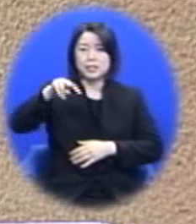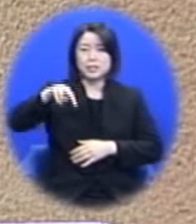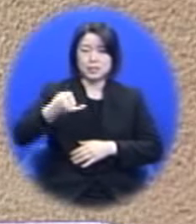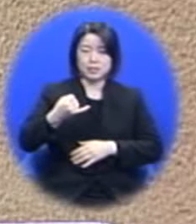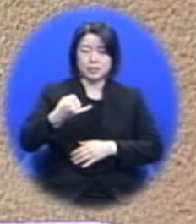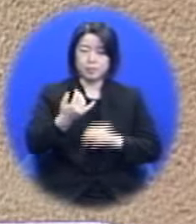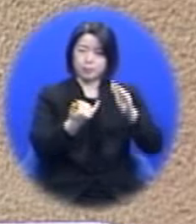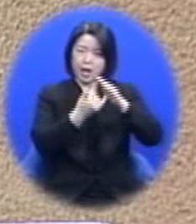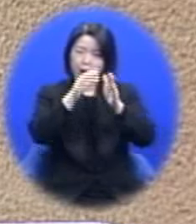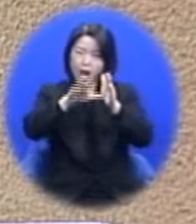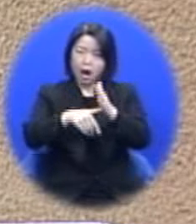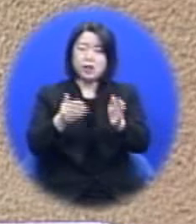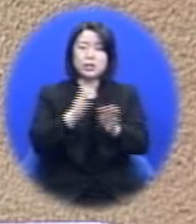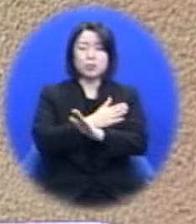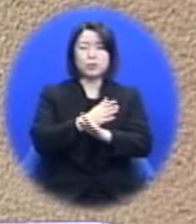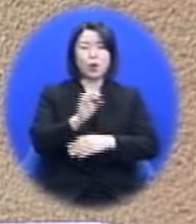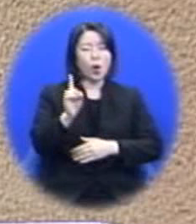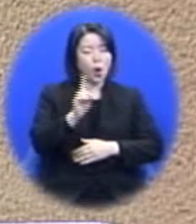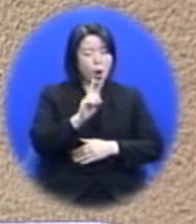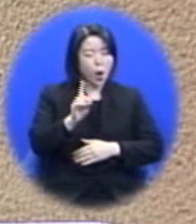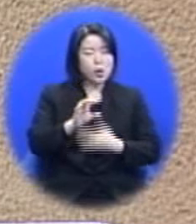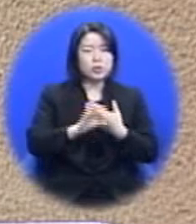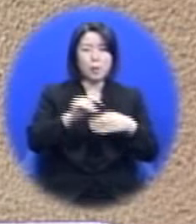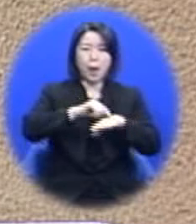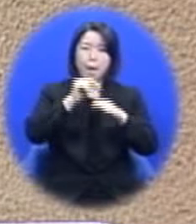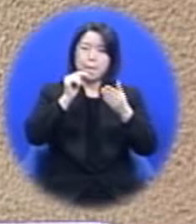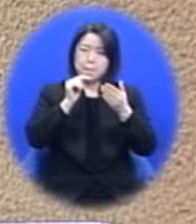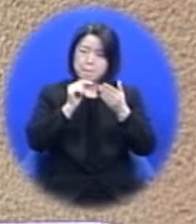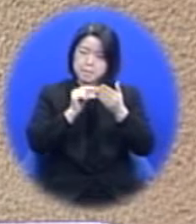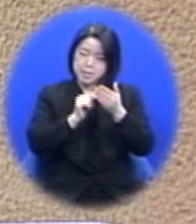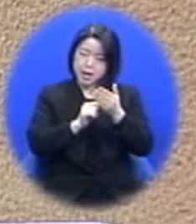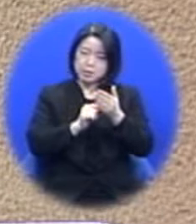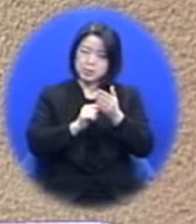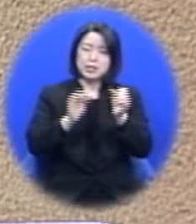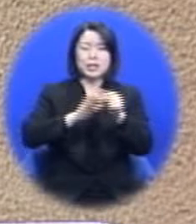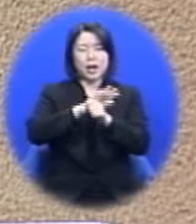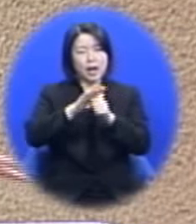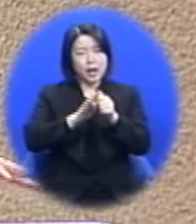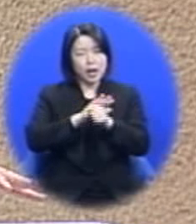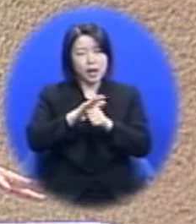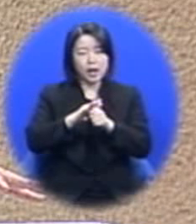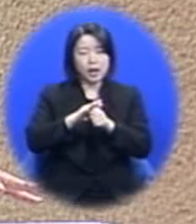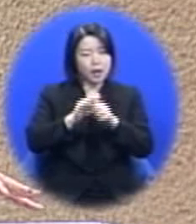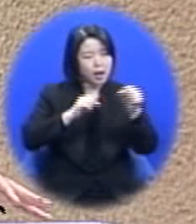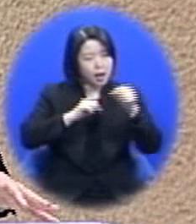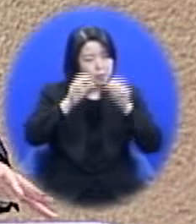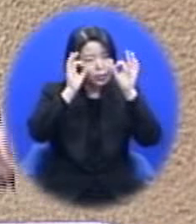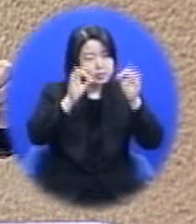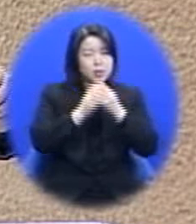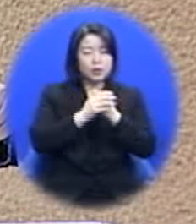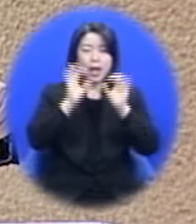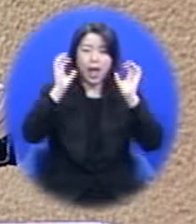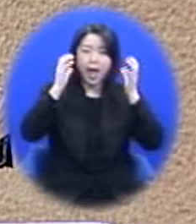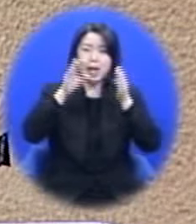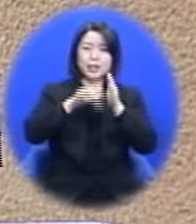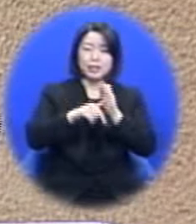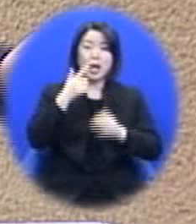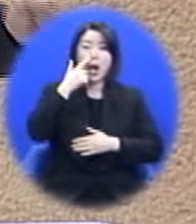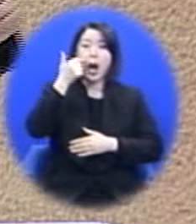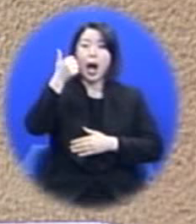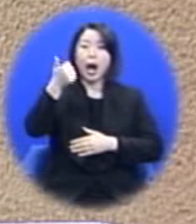그레이스는 어릴 때부터 어쩌면 그렇게 마음에 들고 사랑스럽게 하는지, 그 갓난아이일 때 벌써 아버지와